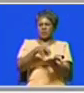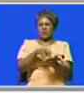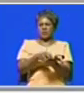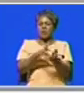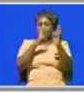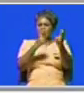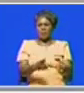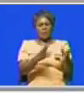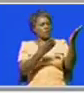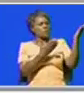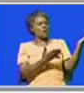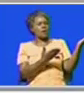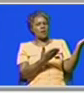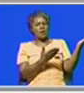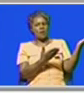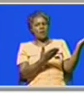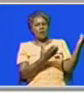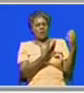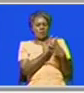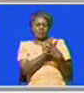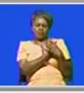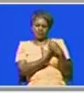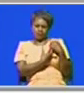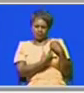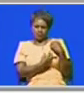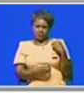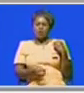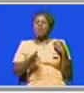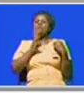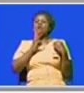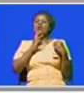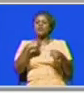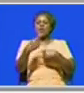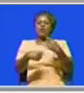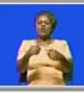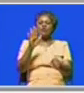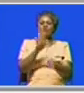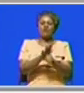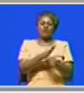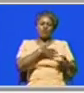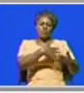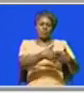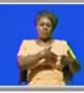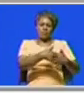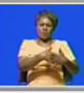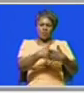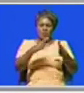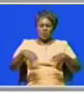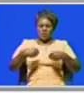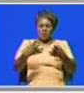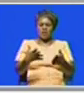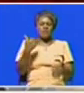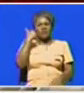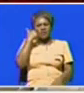binafsi, hicho kifua kikuu kilimdhoofisha na kufanya maji yaendelee kumjaa mapafuni na baadaye kumpa gonjwa ya